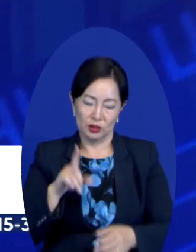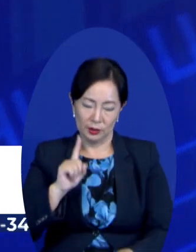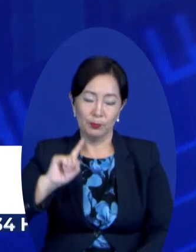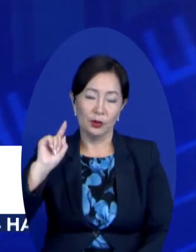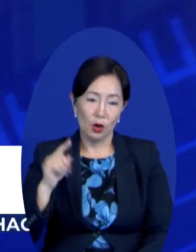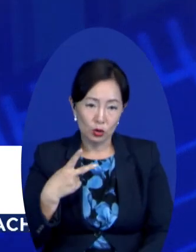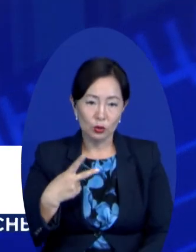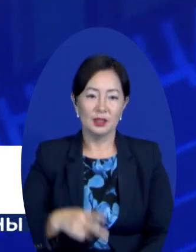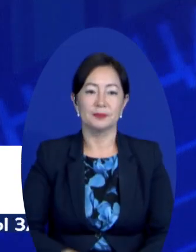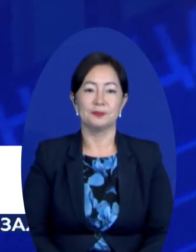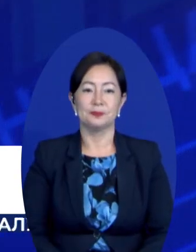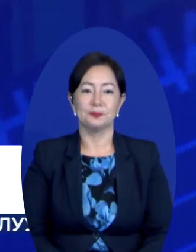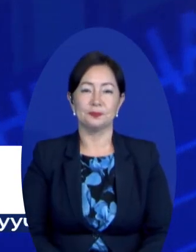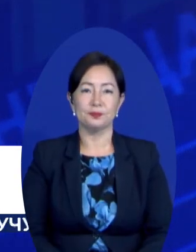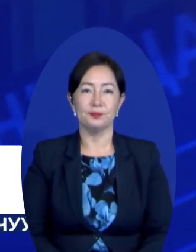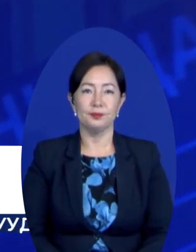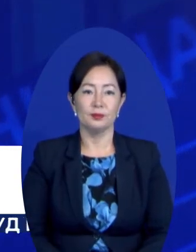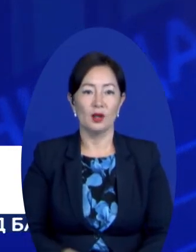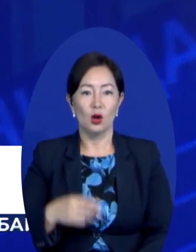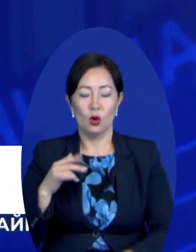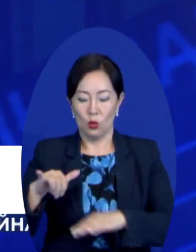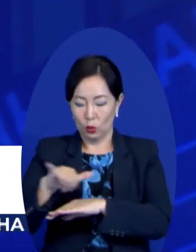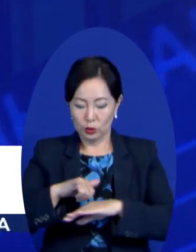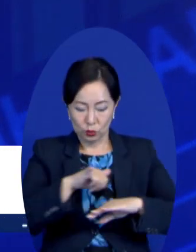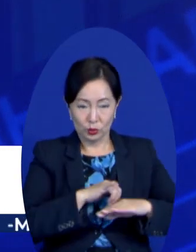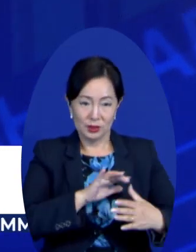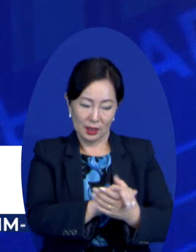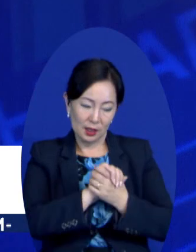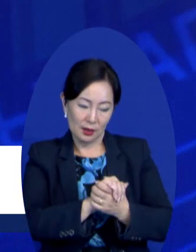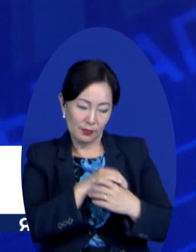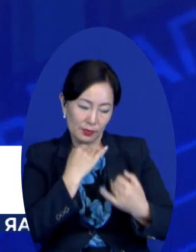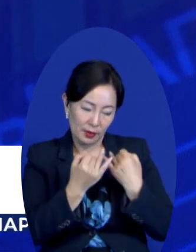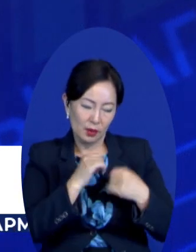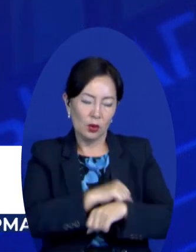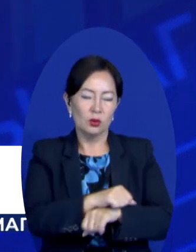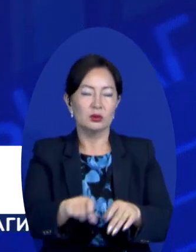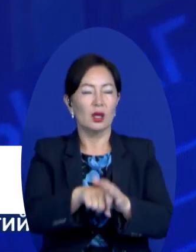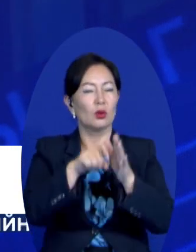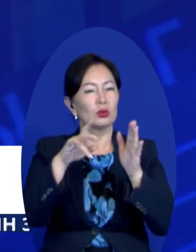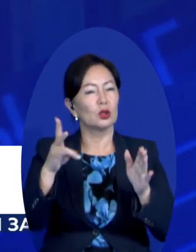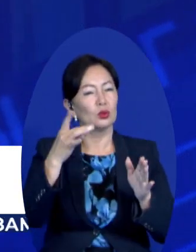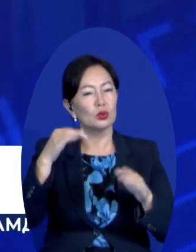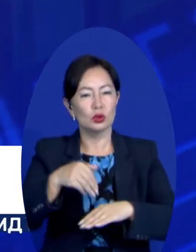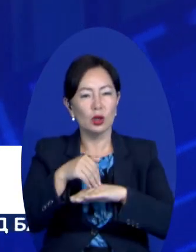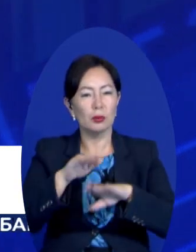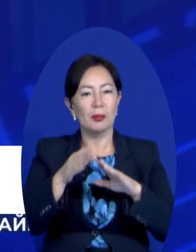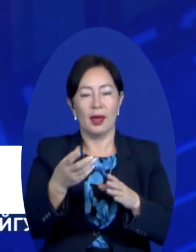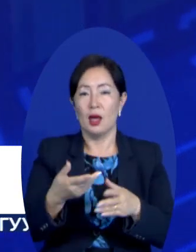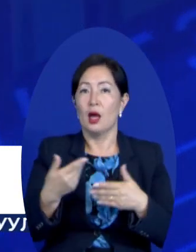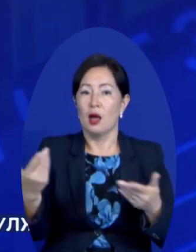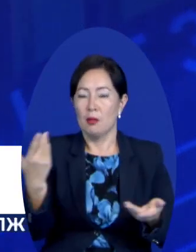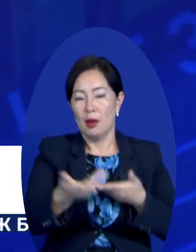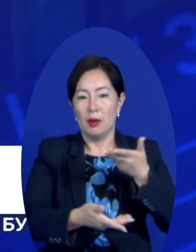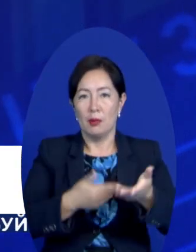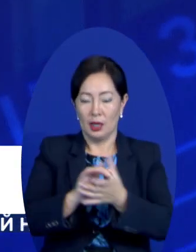За хоёрдугаарт бол одоо хоёр улсын хооронд одоо урт хугацаанд нүүрс тогтвортой нийлүүлэх гэрээ байгуулах